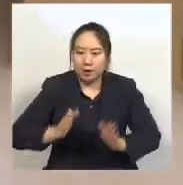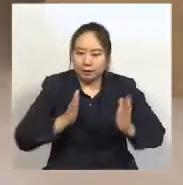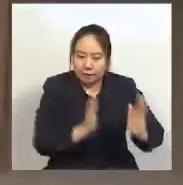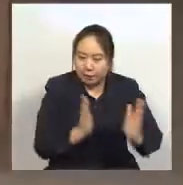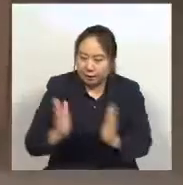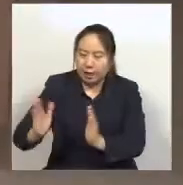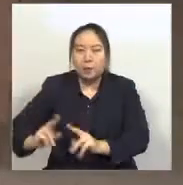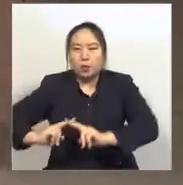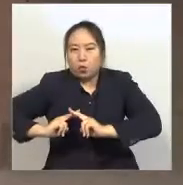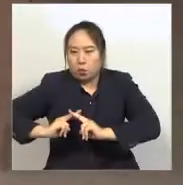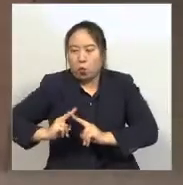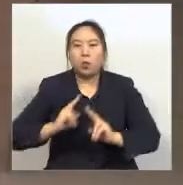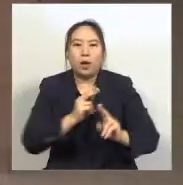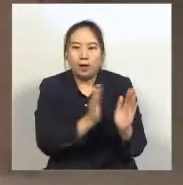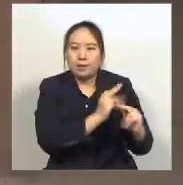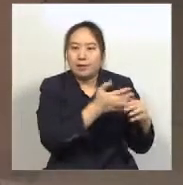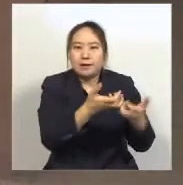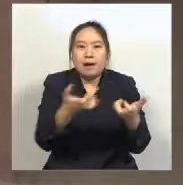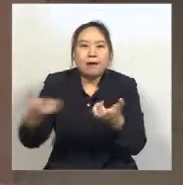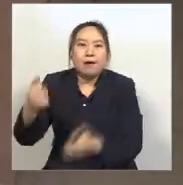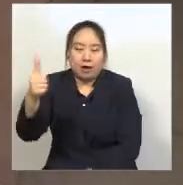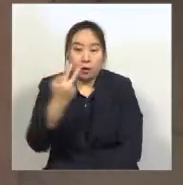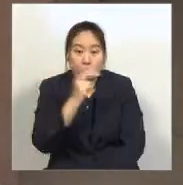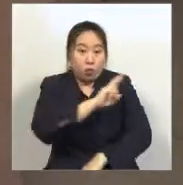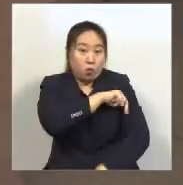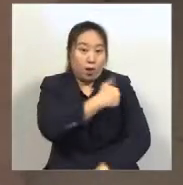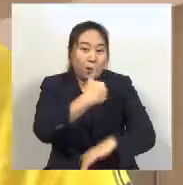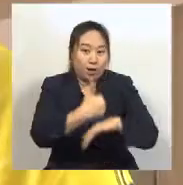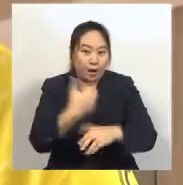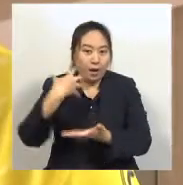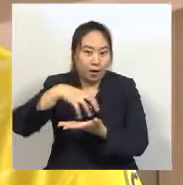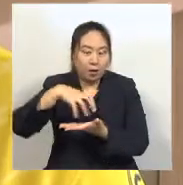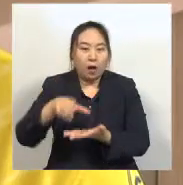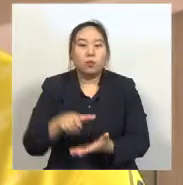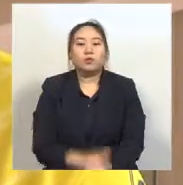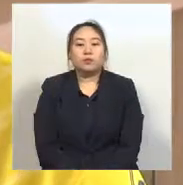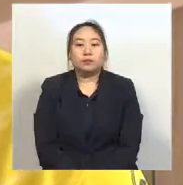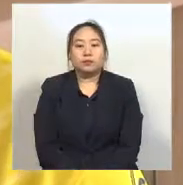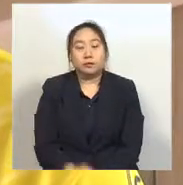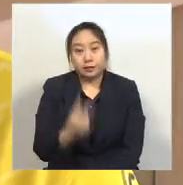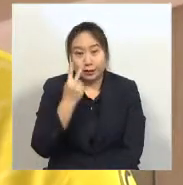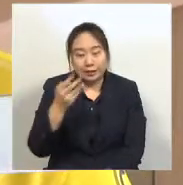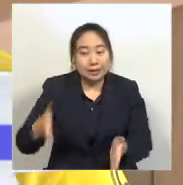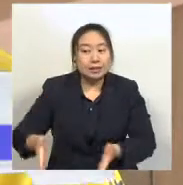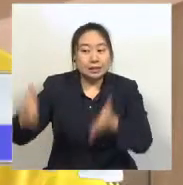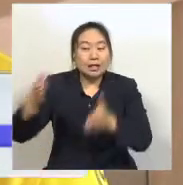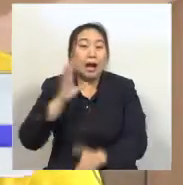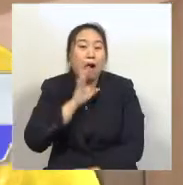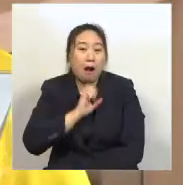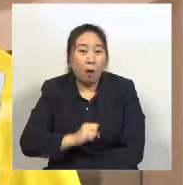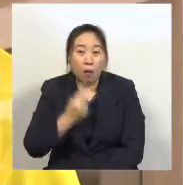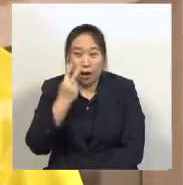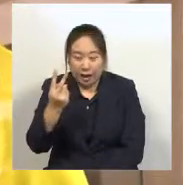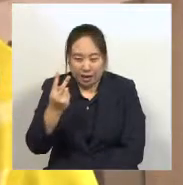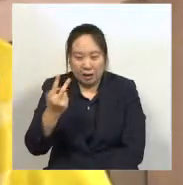ค่ะฟังเสียงผู้อำนวยการโรงพยาบาลคูเมืองกันหน่อยค่ะ มันที่เห็นในตึกเก่าเราจะเห็นไหมครับว่าคนไข้ต้อง